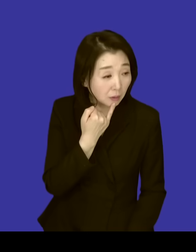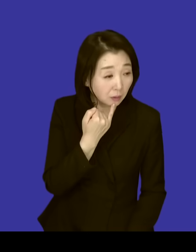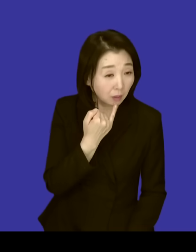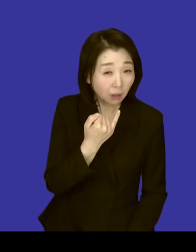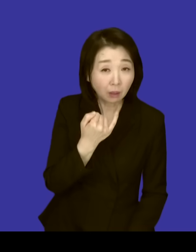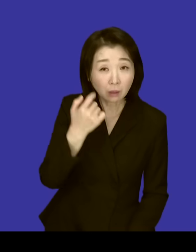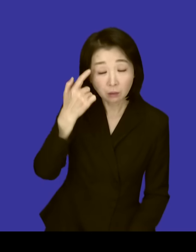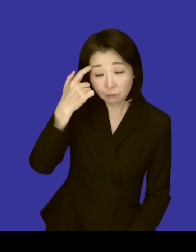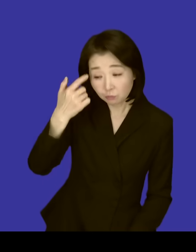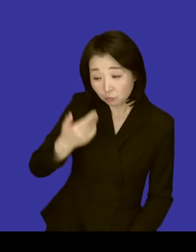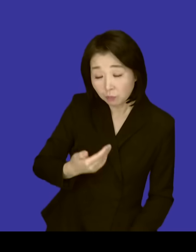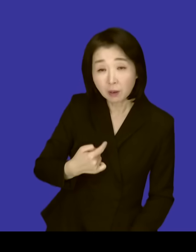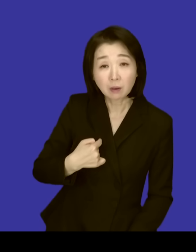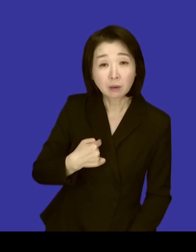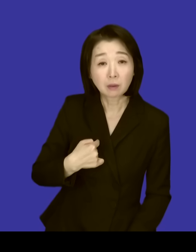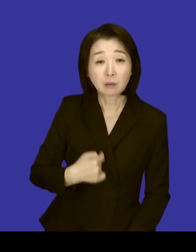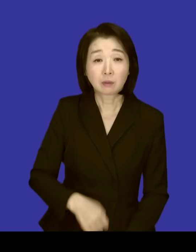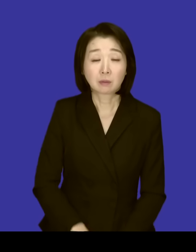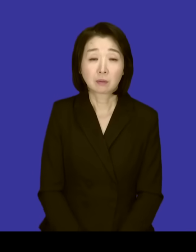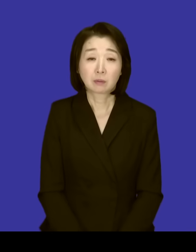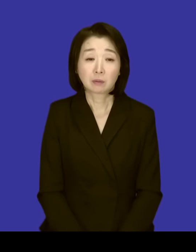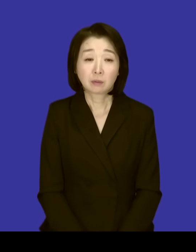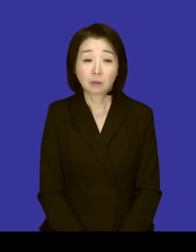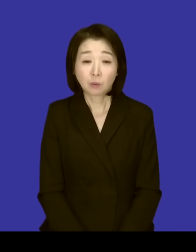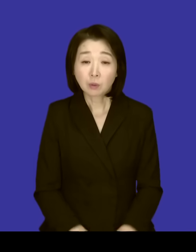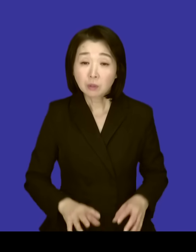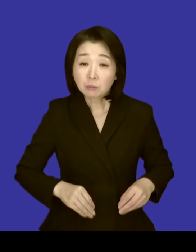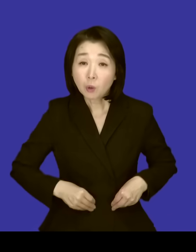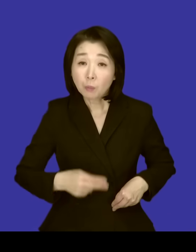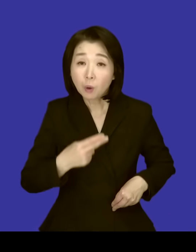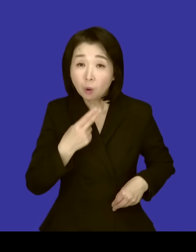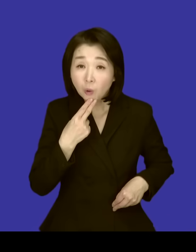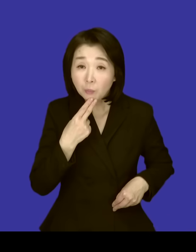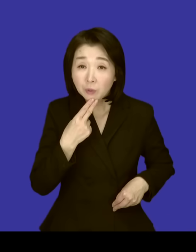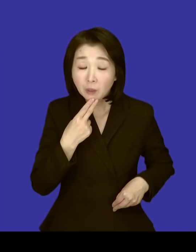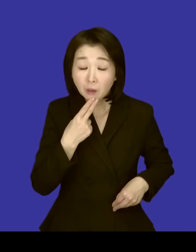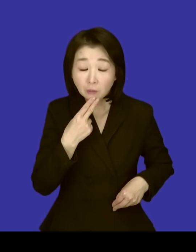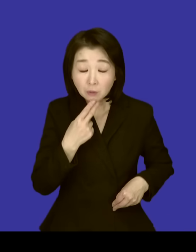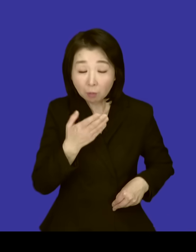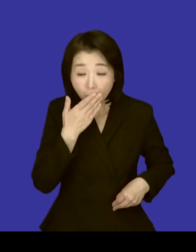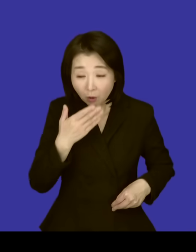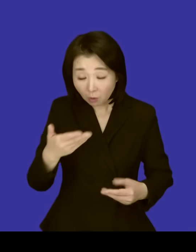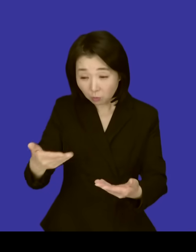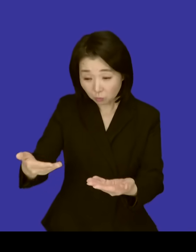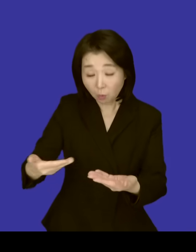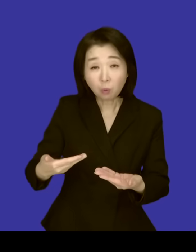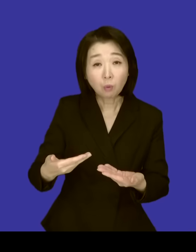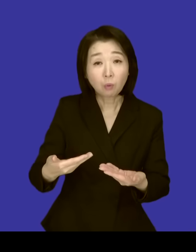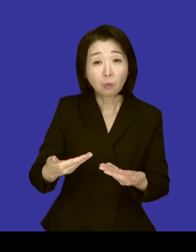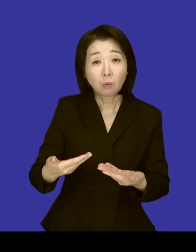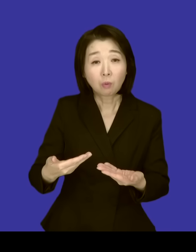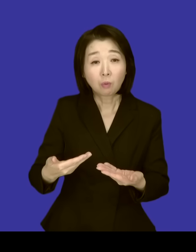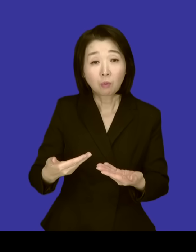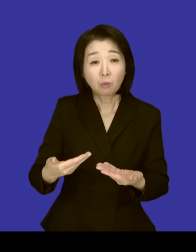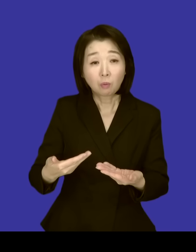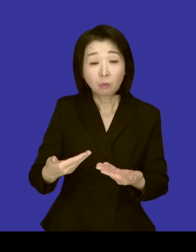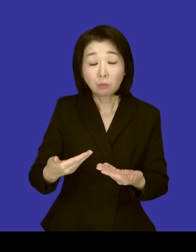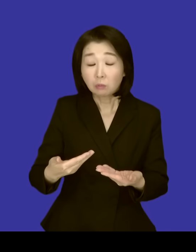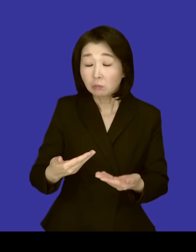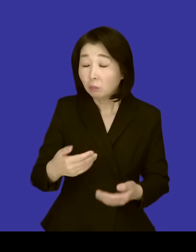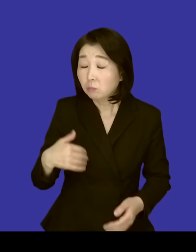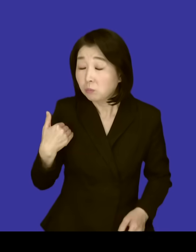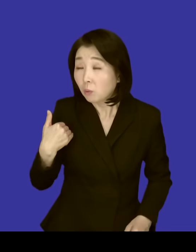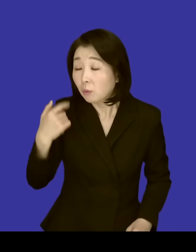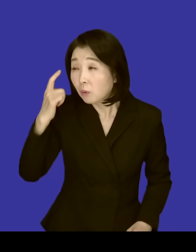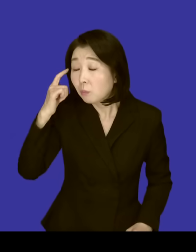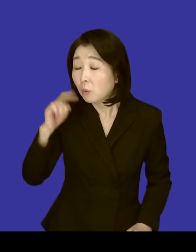괜찮은지 저한테 안부를 물어보면서 혹시 뭐 지금 배고프지 않냐고 일단 뭐 먹으라고 해서 뭐 밥도 채워주시고 전 영문도 모르고